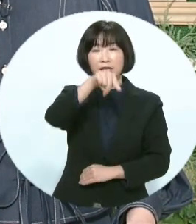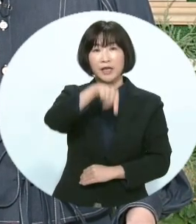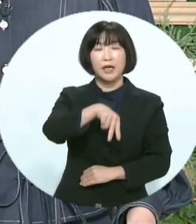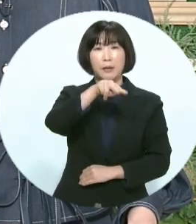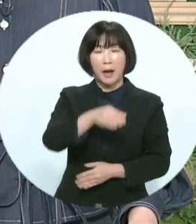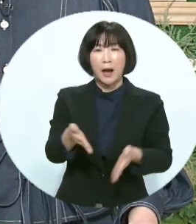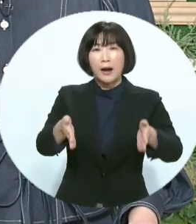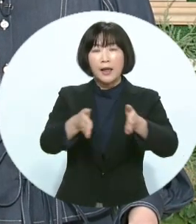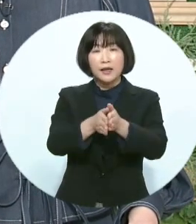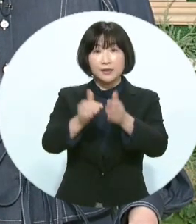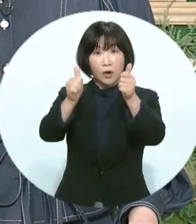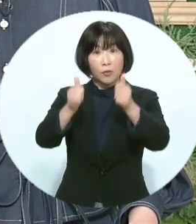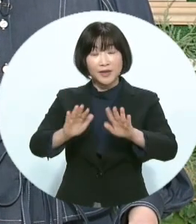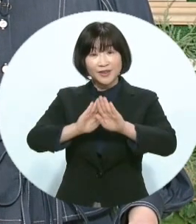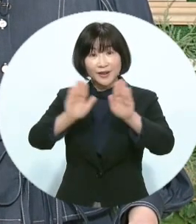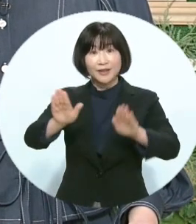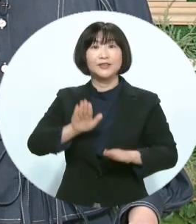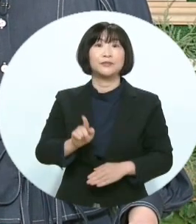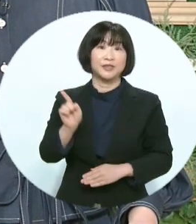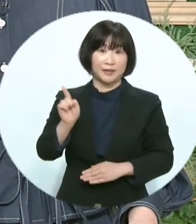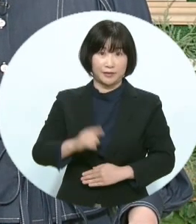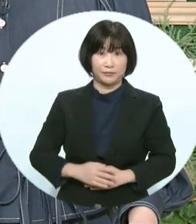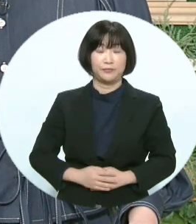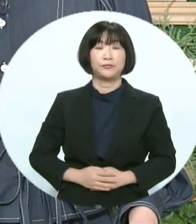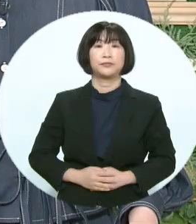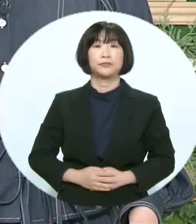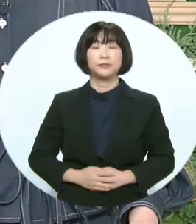ページを開設しました。